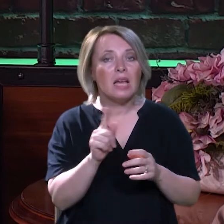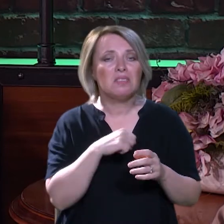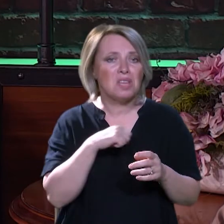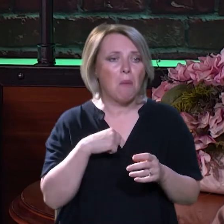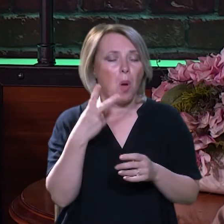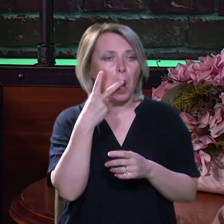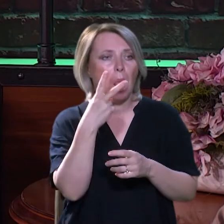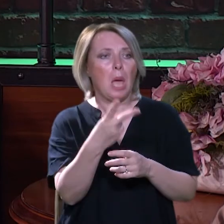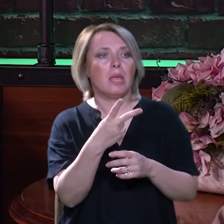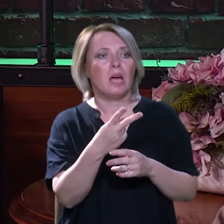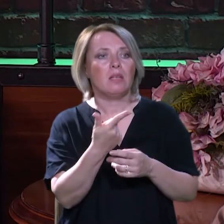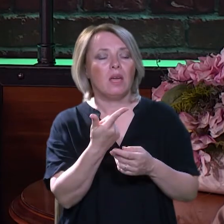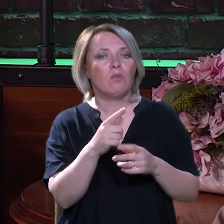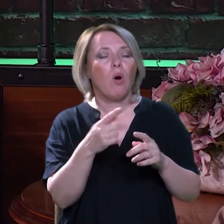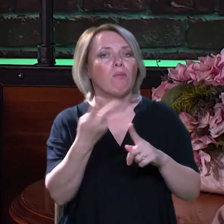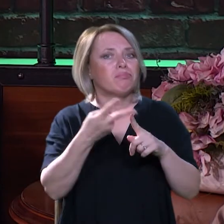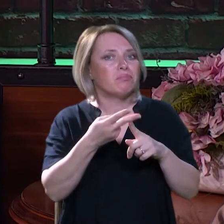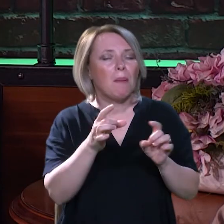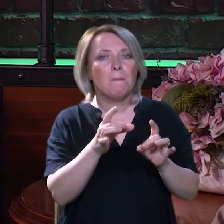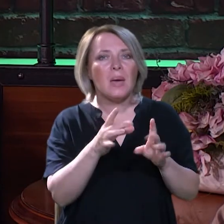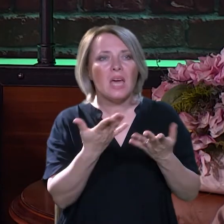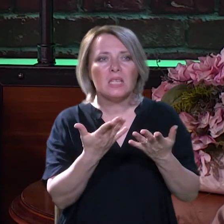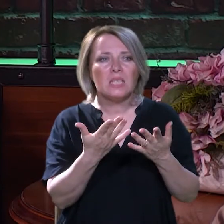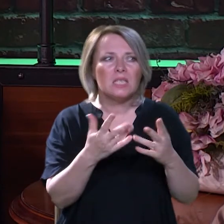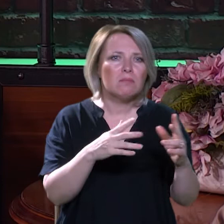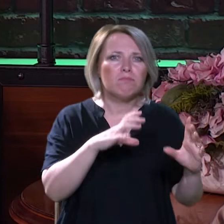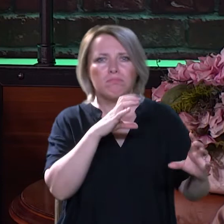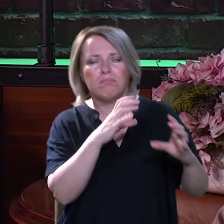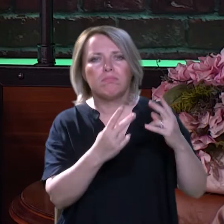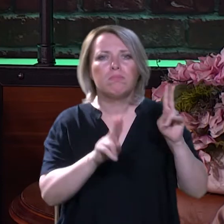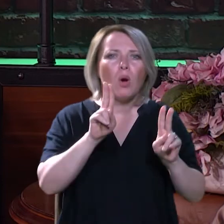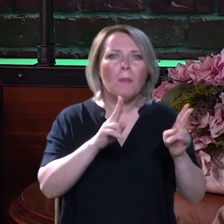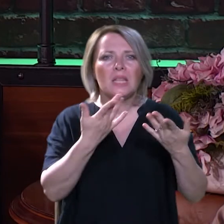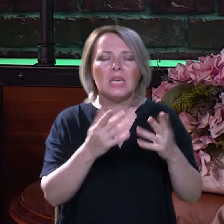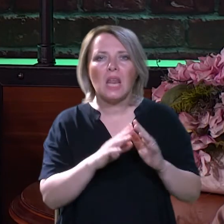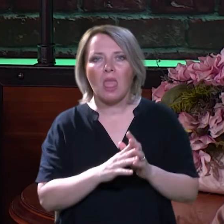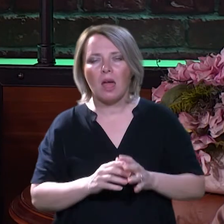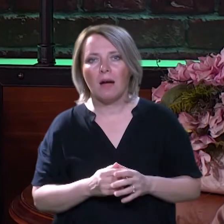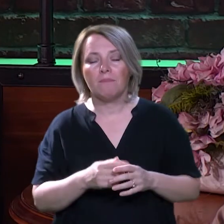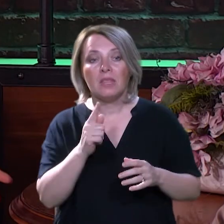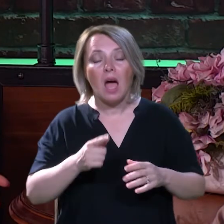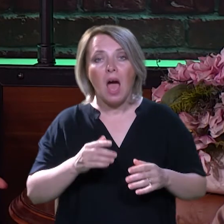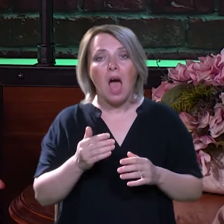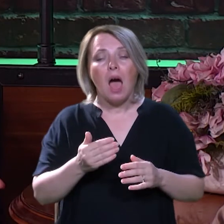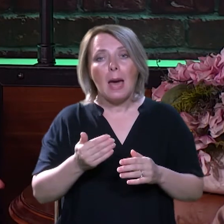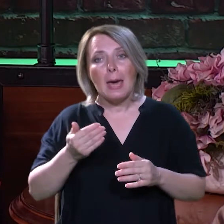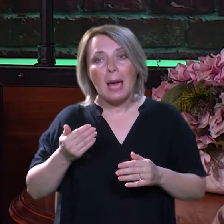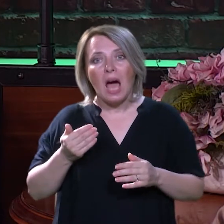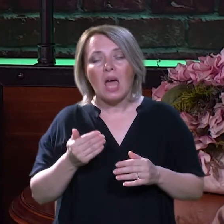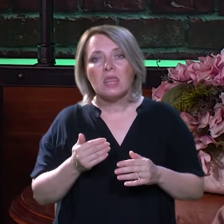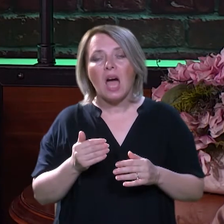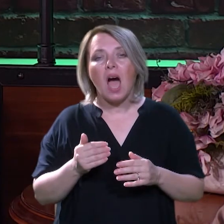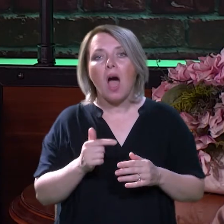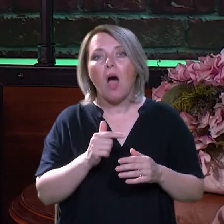ikakve dijeljenje dijaloga. Jer nekakva ta rana dob je najvažnija za istraživanje kojeg nema ispred